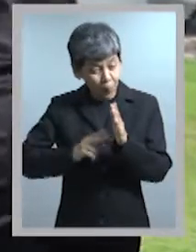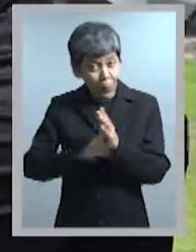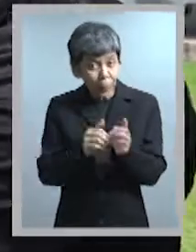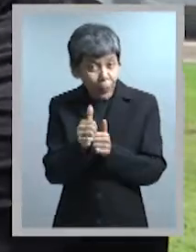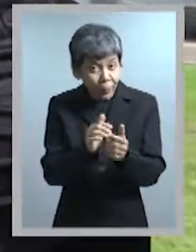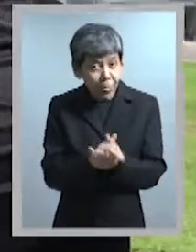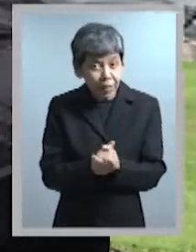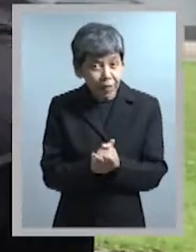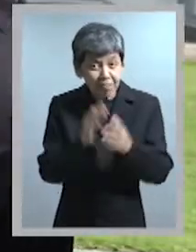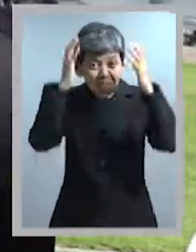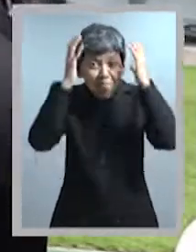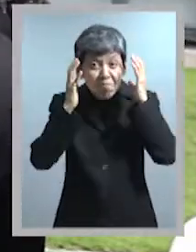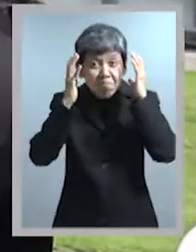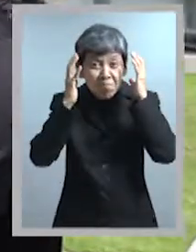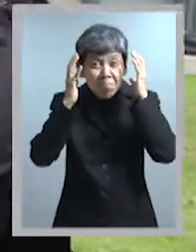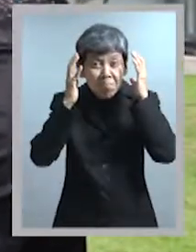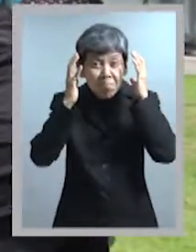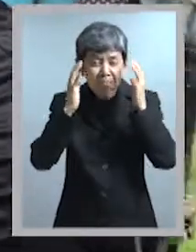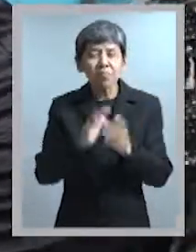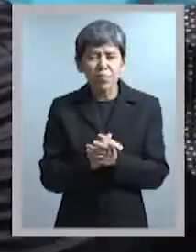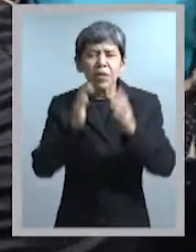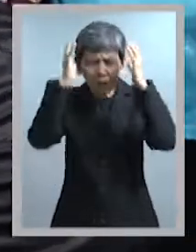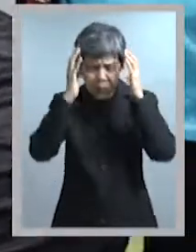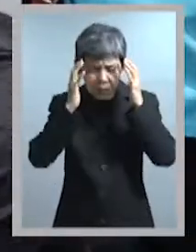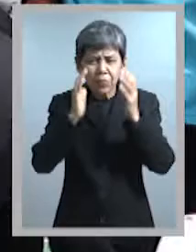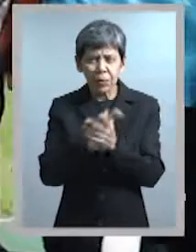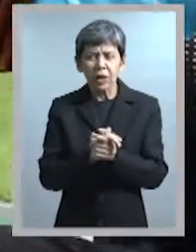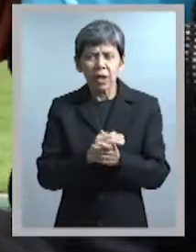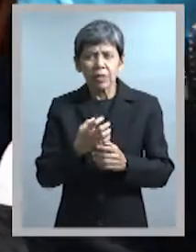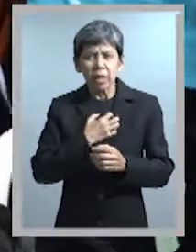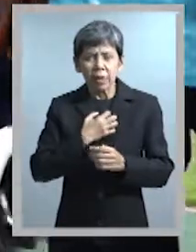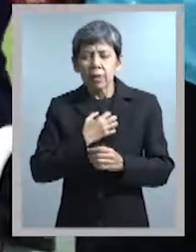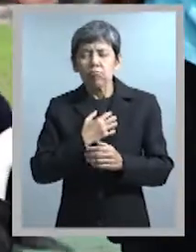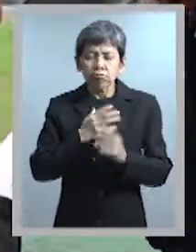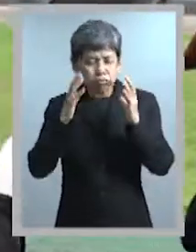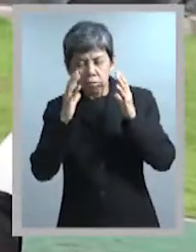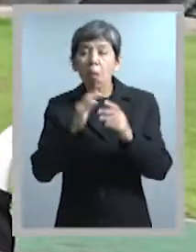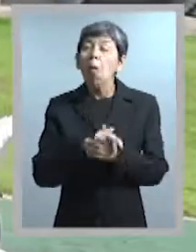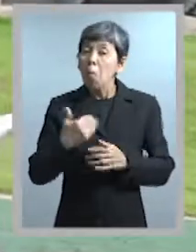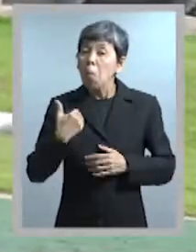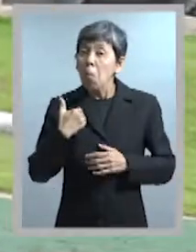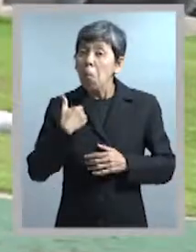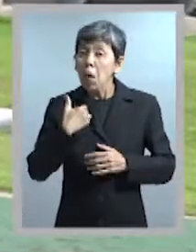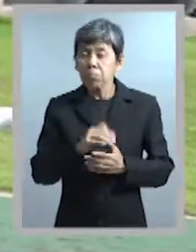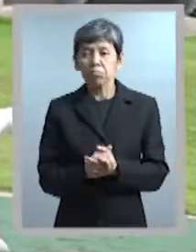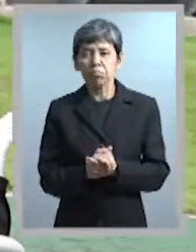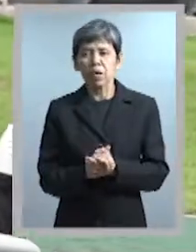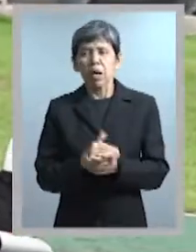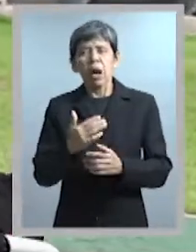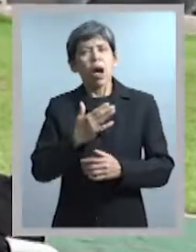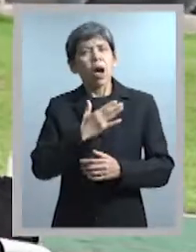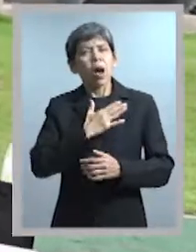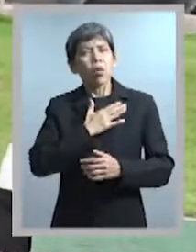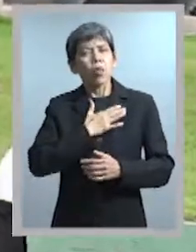องวิ่งเลยมากนี่ใส่หมวกกันน็อกด้วย ใส่หมวกกันน็อกเพราะน้องเขาต้องป้องกันเขาอะเราก็ไม่อยากให้เขาทำร้ายตัวเองมาก อ๋อคือปกติมีทำร้ายตัวเองแล้ว